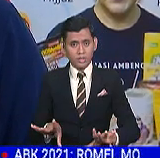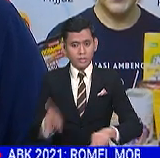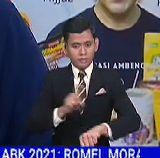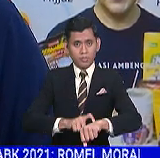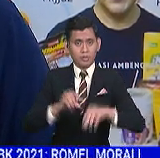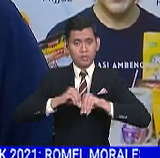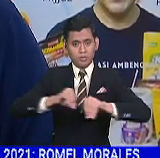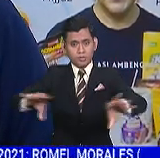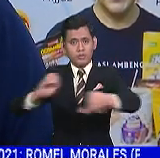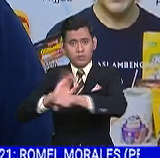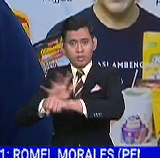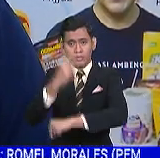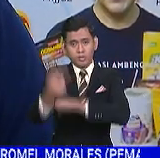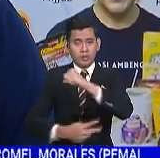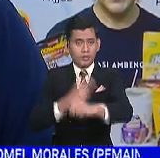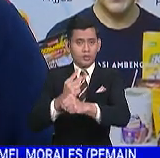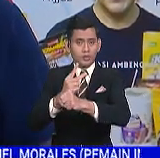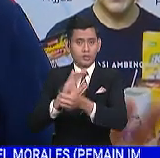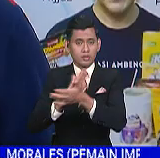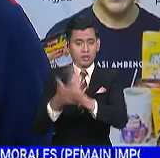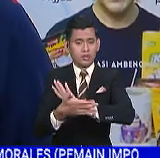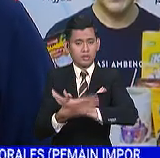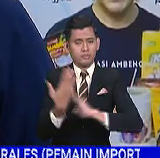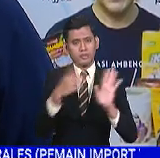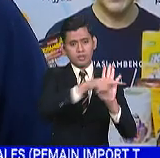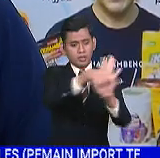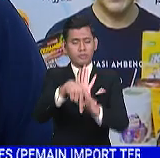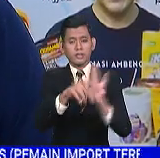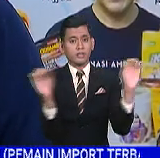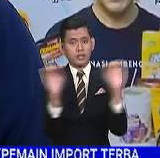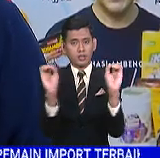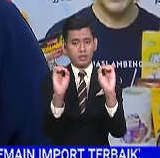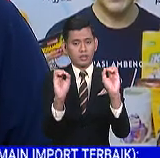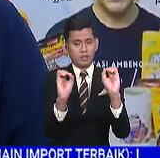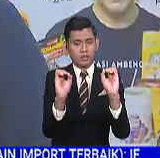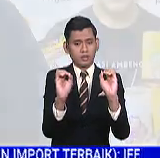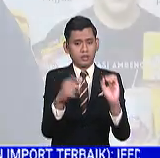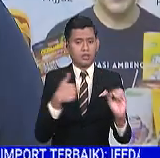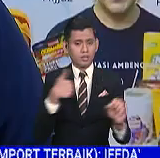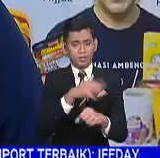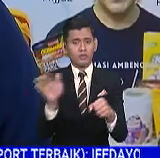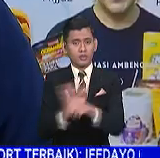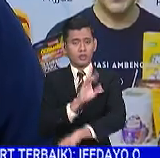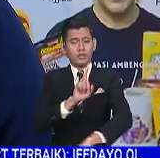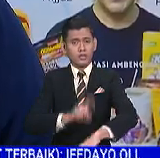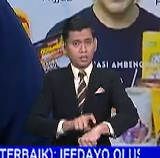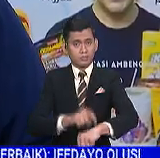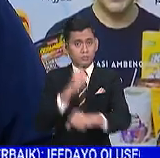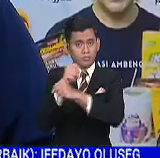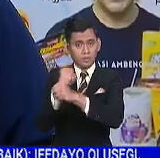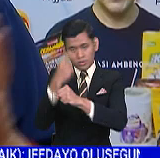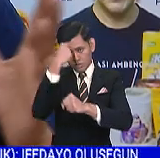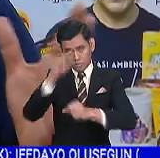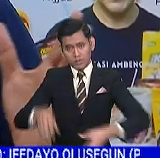musim COVID-19 selama 2 tahun ni. Jadi show semua tak ada. Terutamanya yang otak-otak ini kita full time untuk memberi